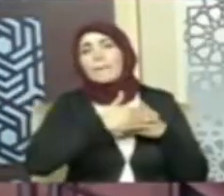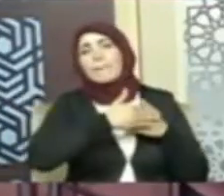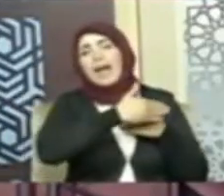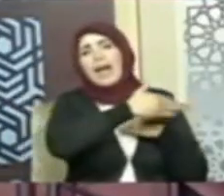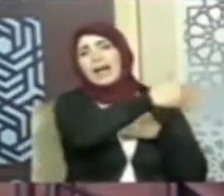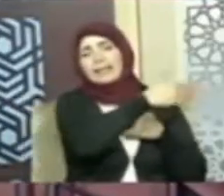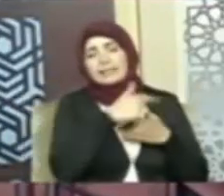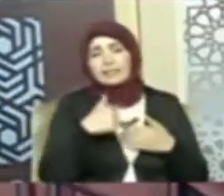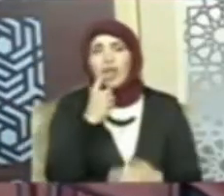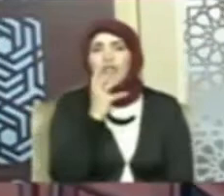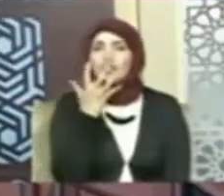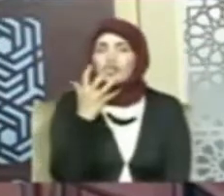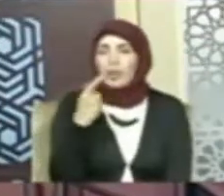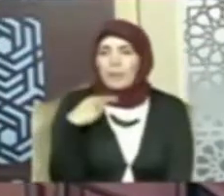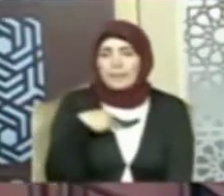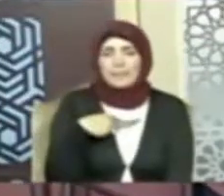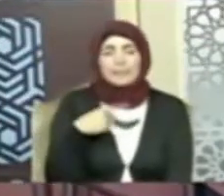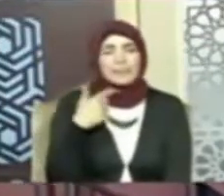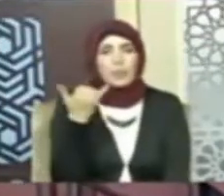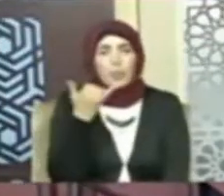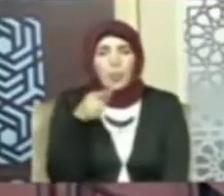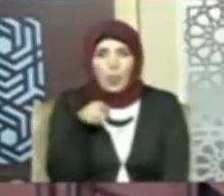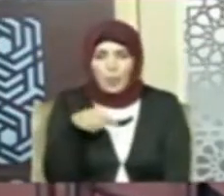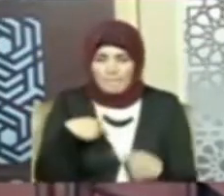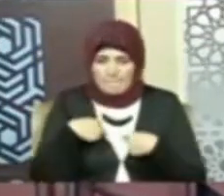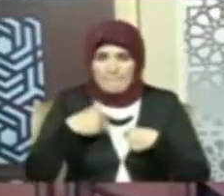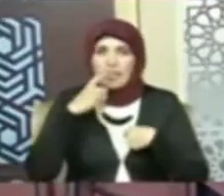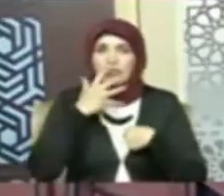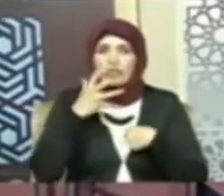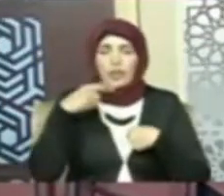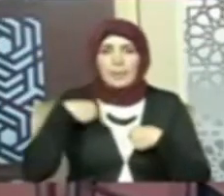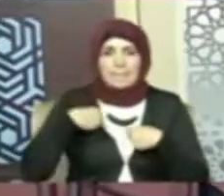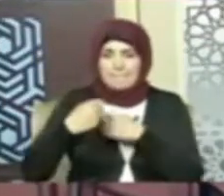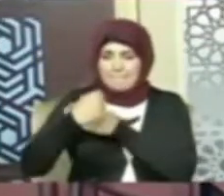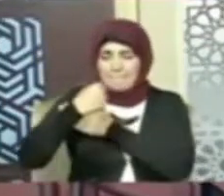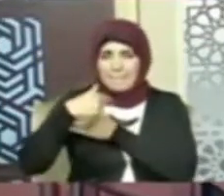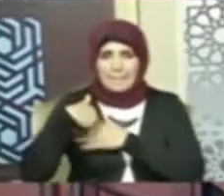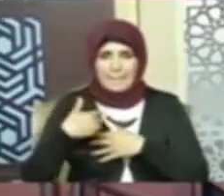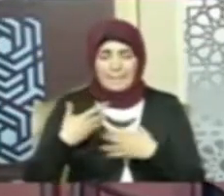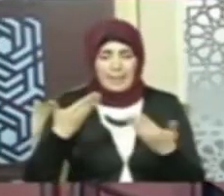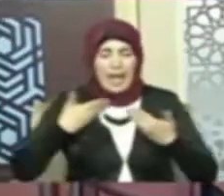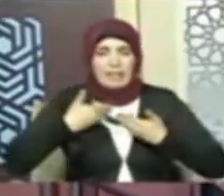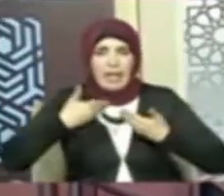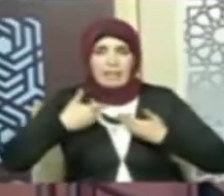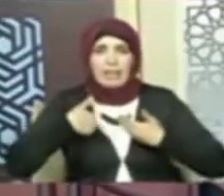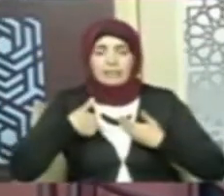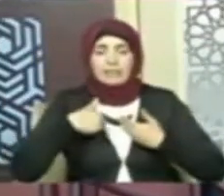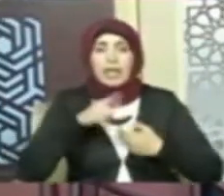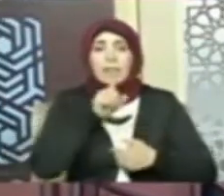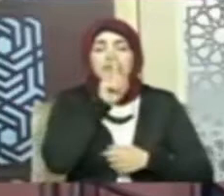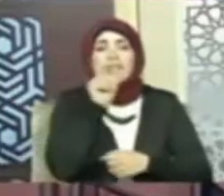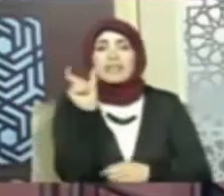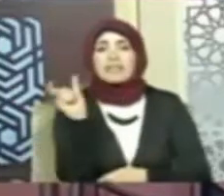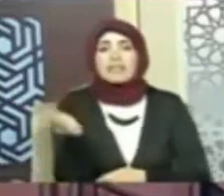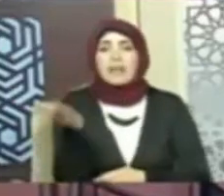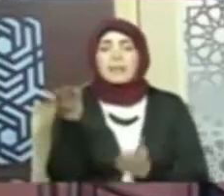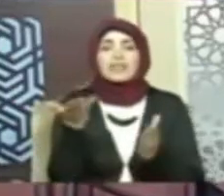فتغتر بشبابك ولو كنت في عنفوانه فالنبي صلى الله عليه